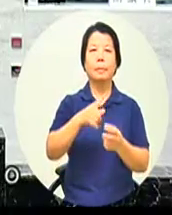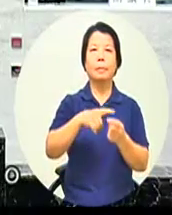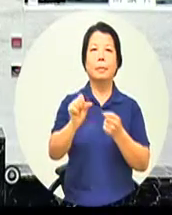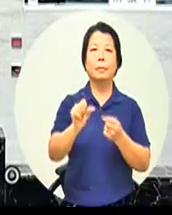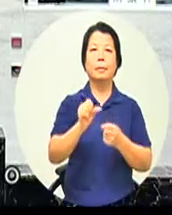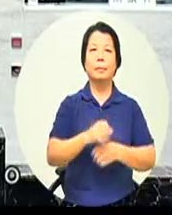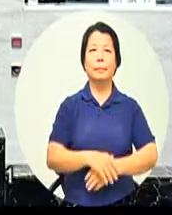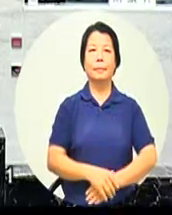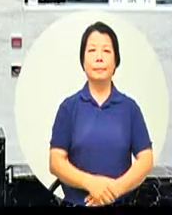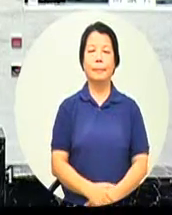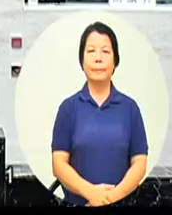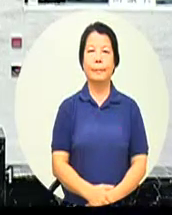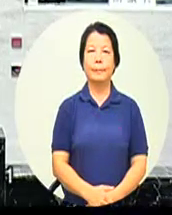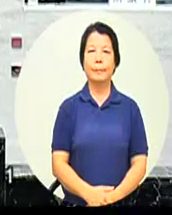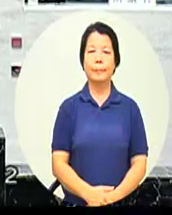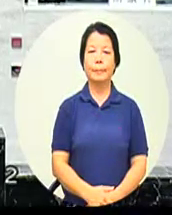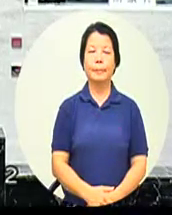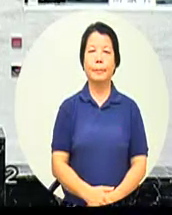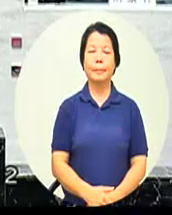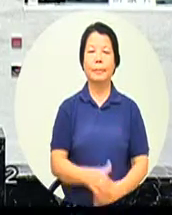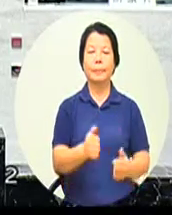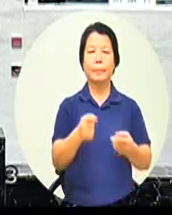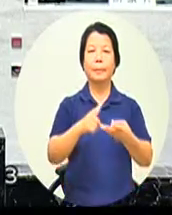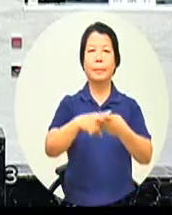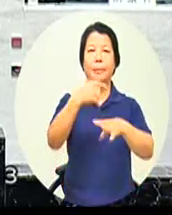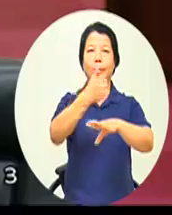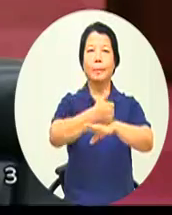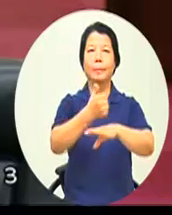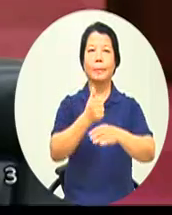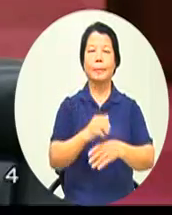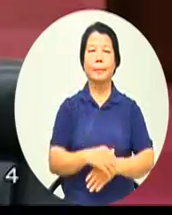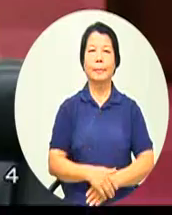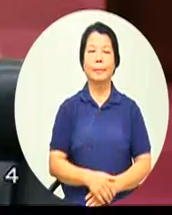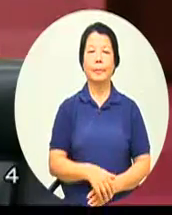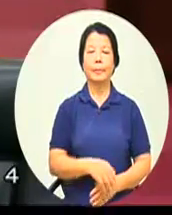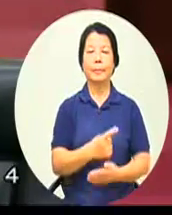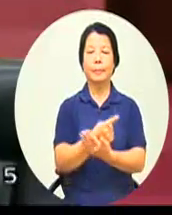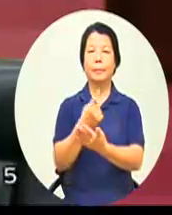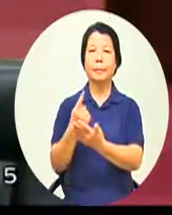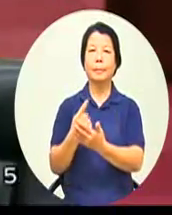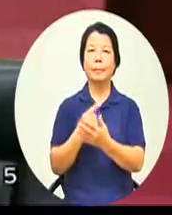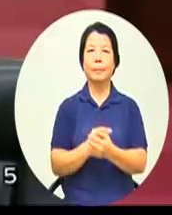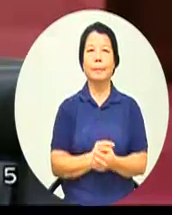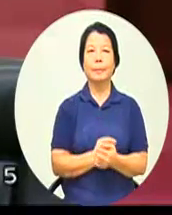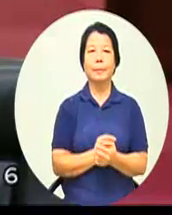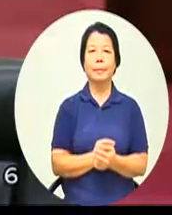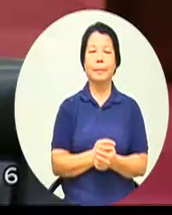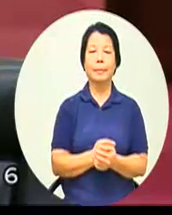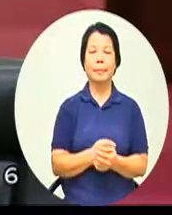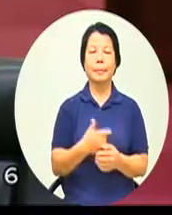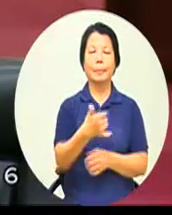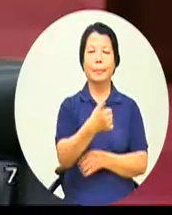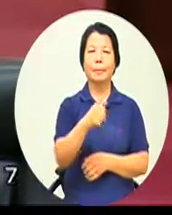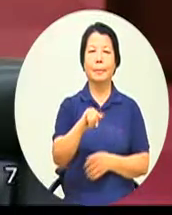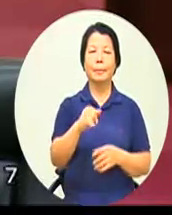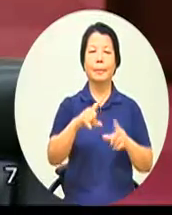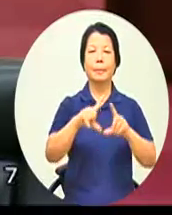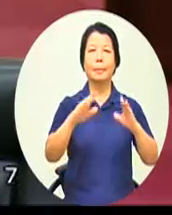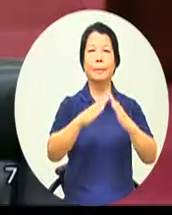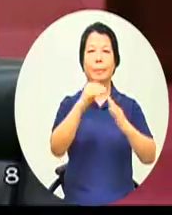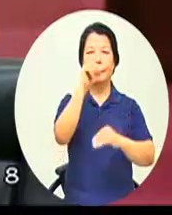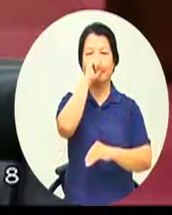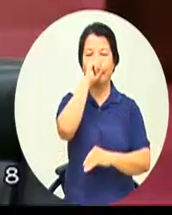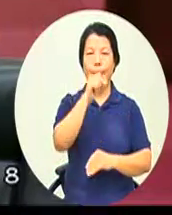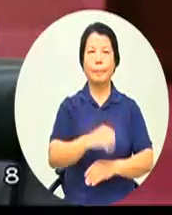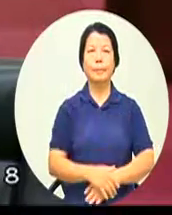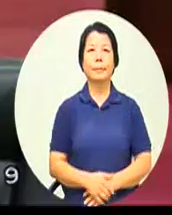钟。 谢谢主席。各位局长、记者先生、小姐，大家好。当然呢，就是